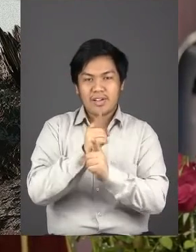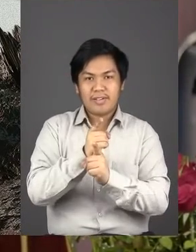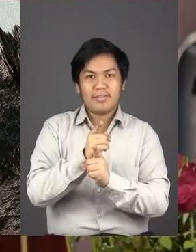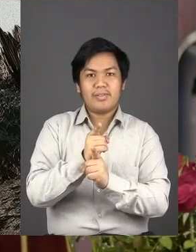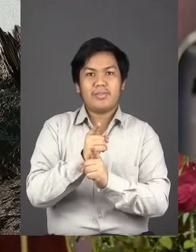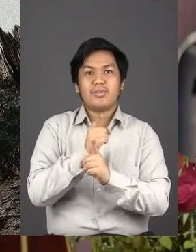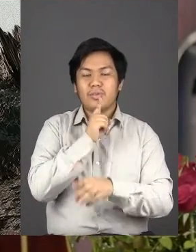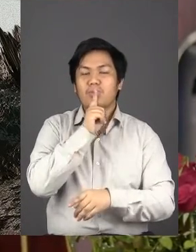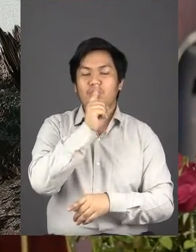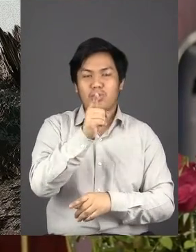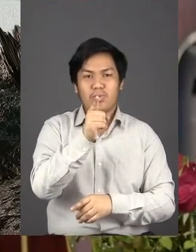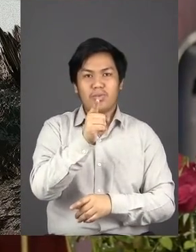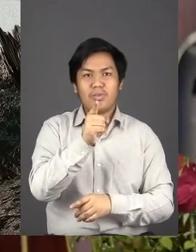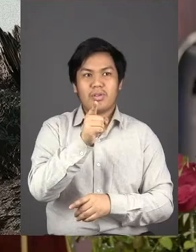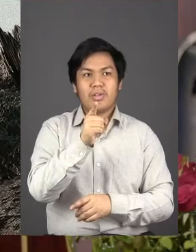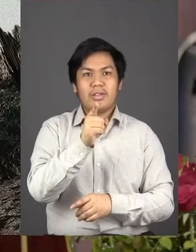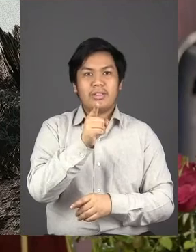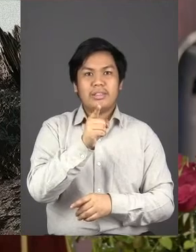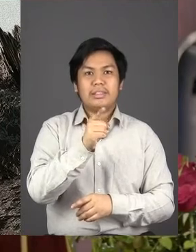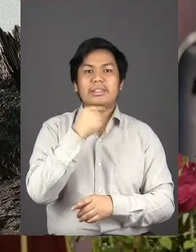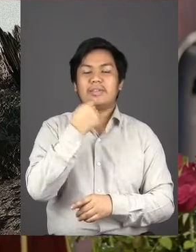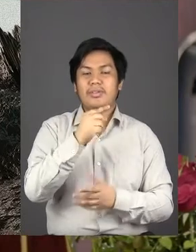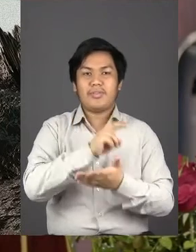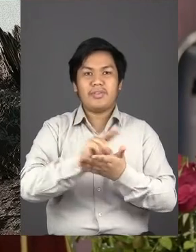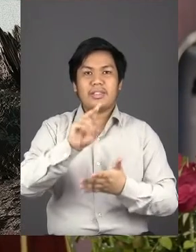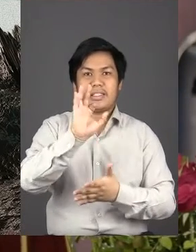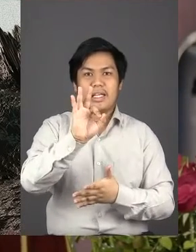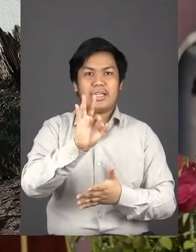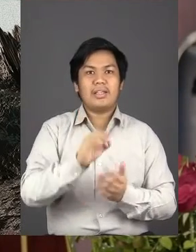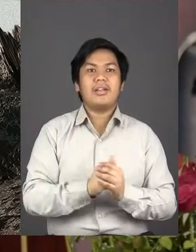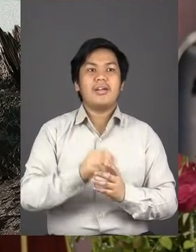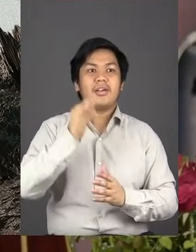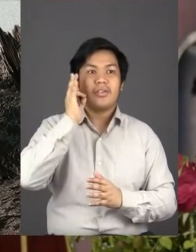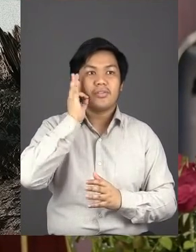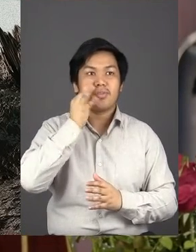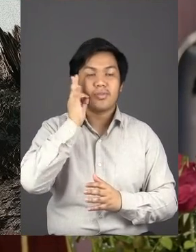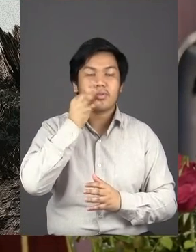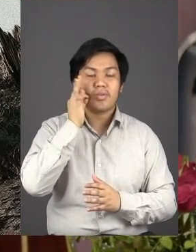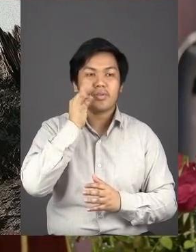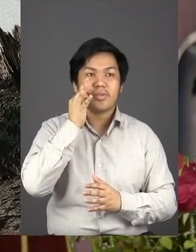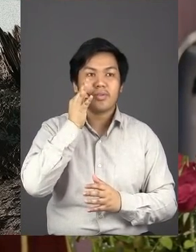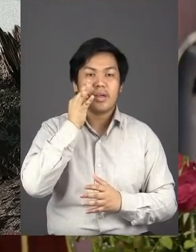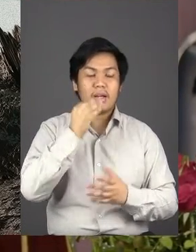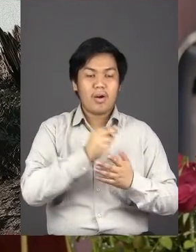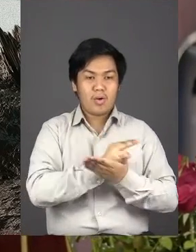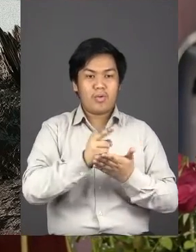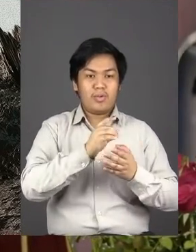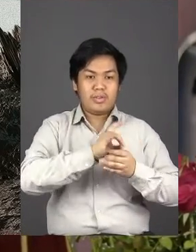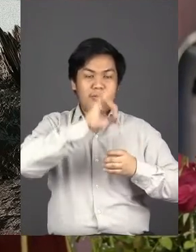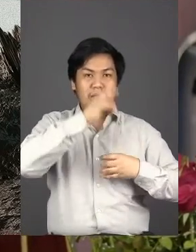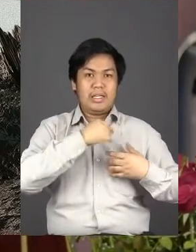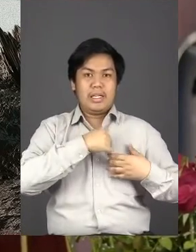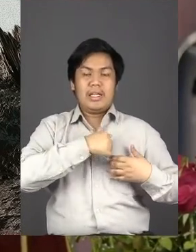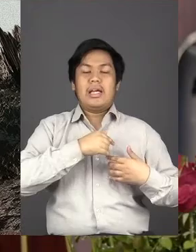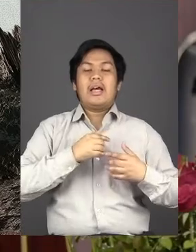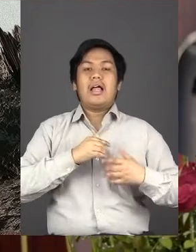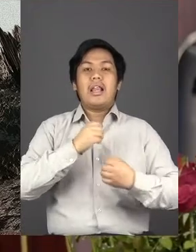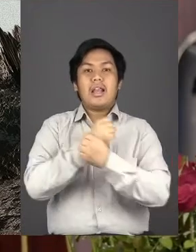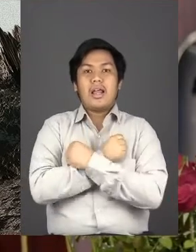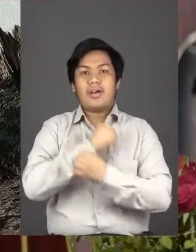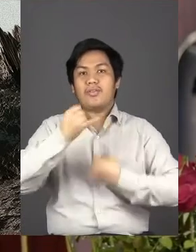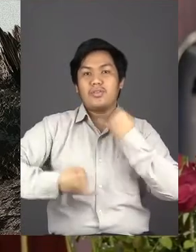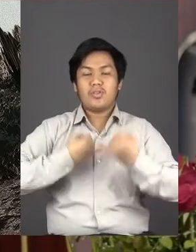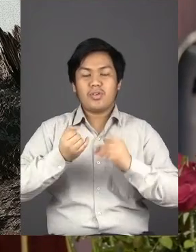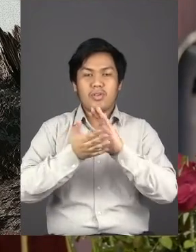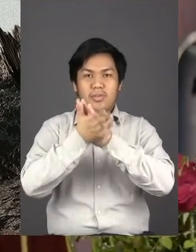righteousness, yung truth, na wika sa verse 9, o yung bunga ng pananahan ng Espiritu, yung love, joy, peace, patience,